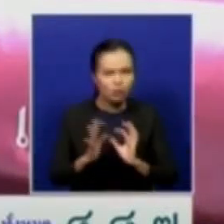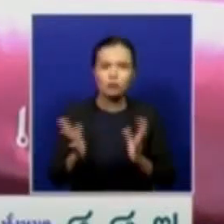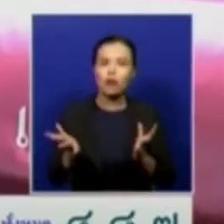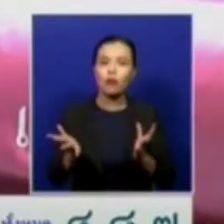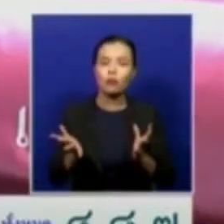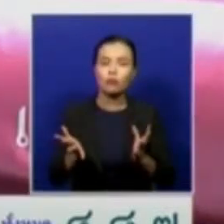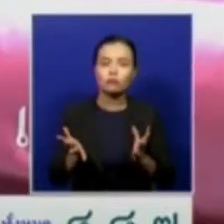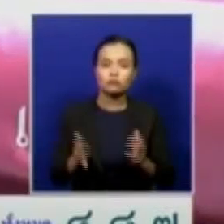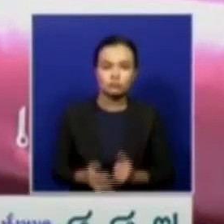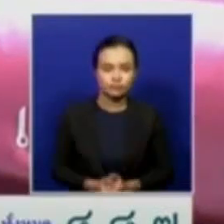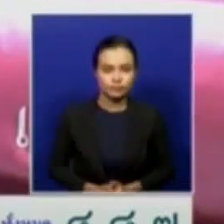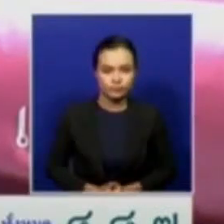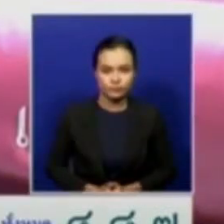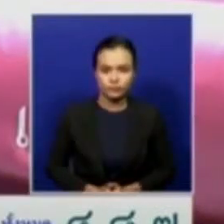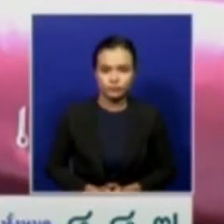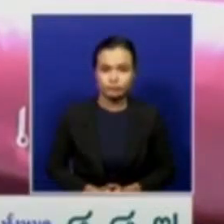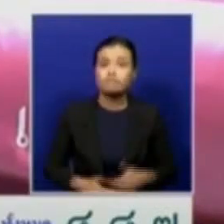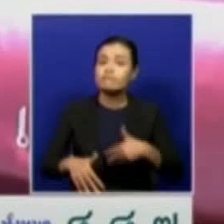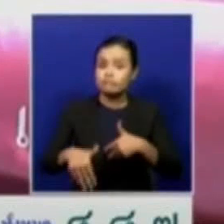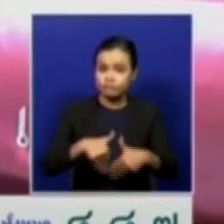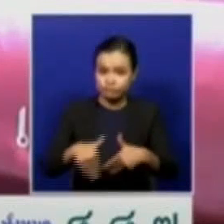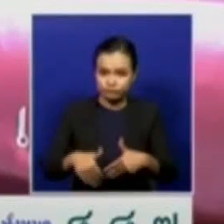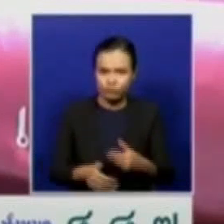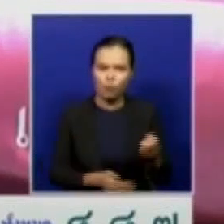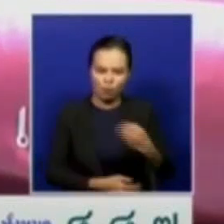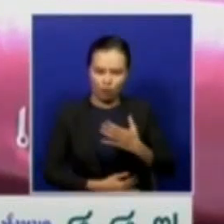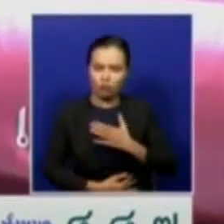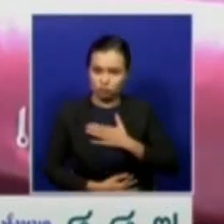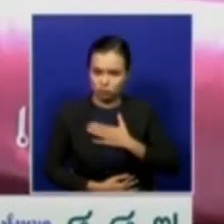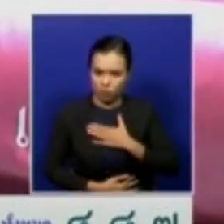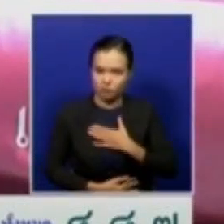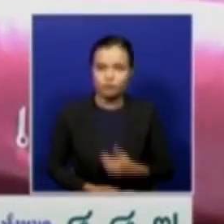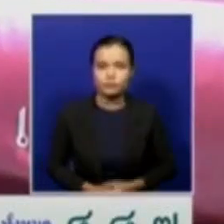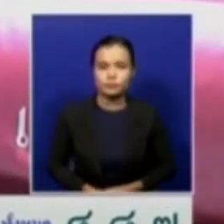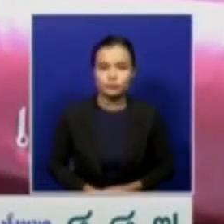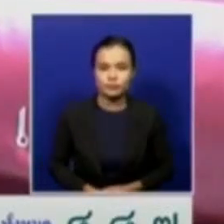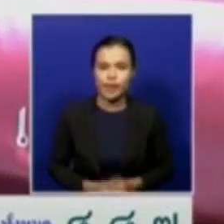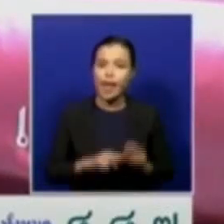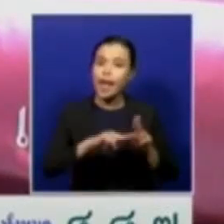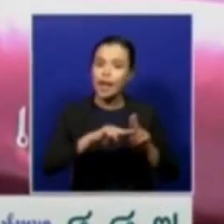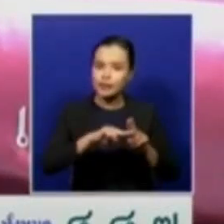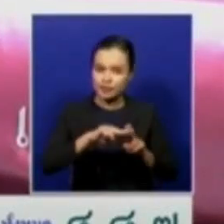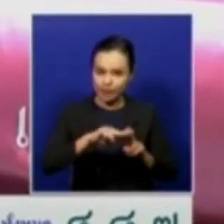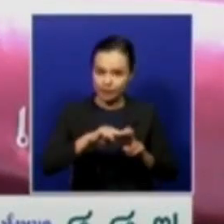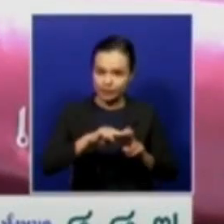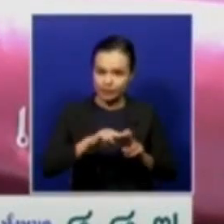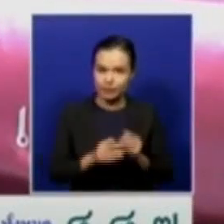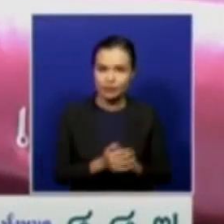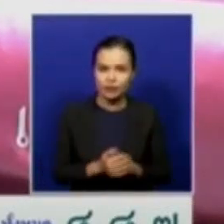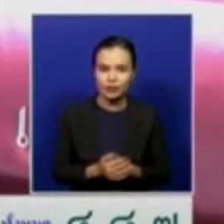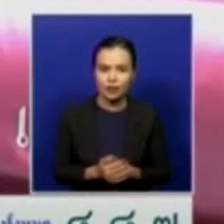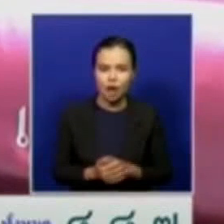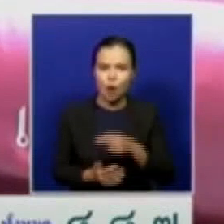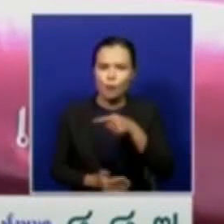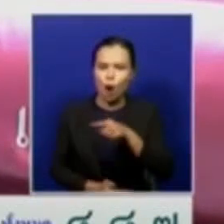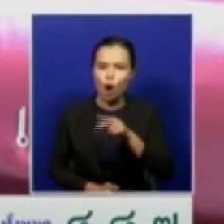ะครับพี่น้องประชาชนเขาบอกผมมาครับเขาบอกว่าแฮชแท็กผอ.กรจ.ตกม.น